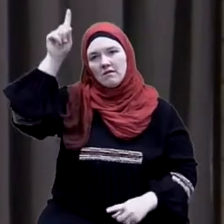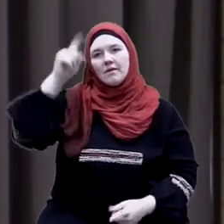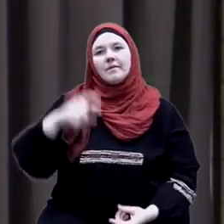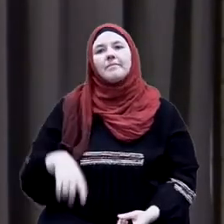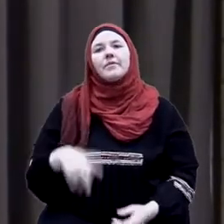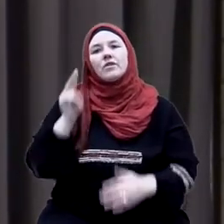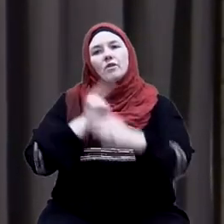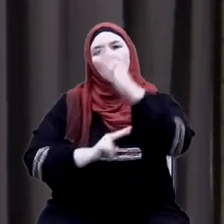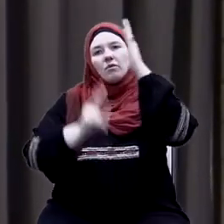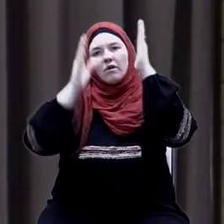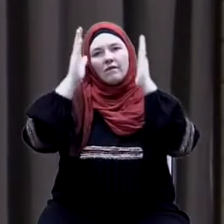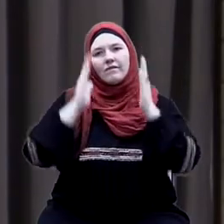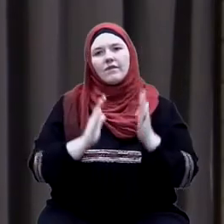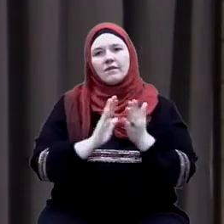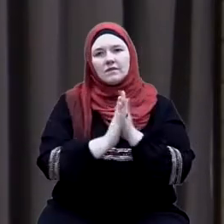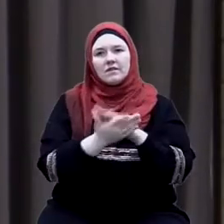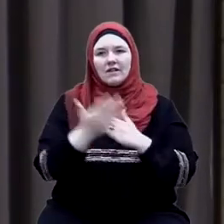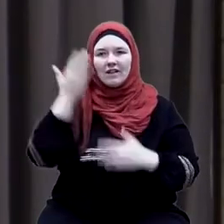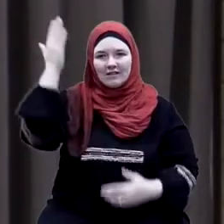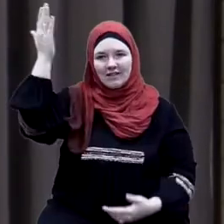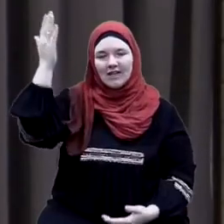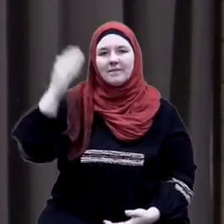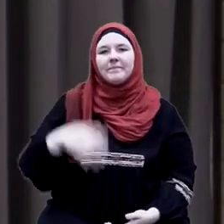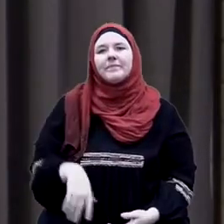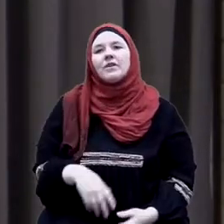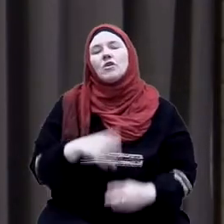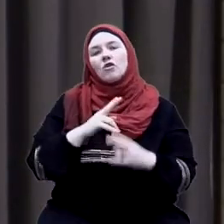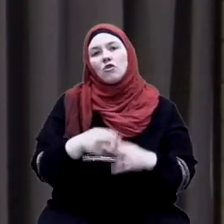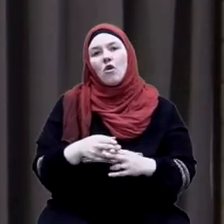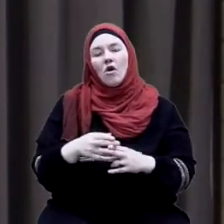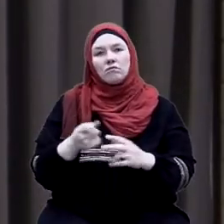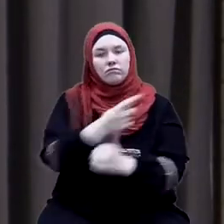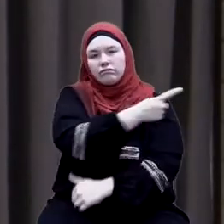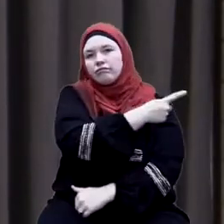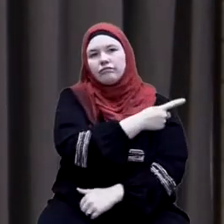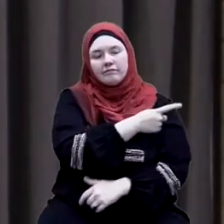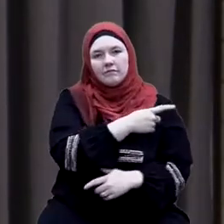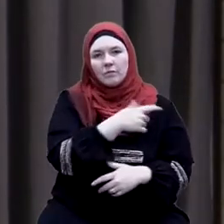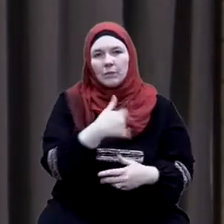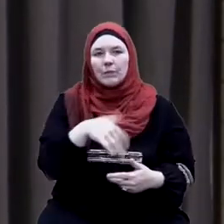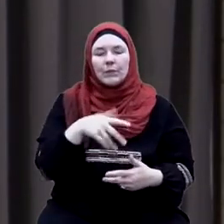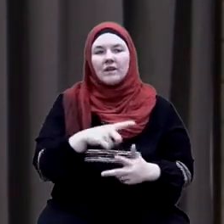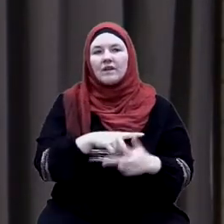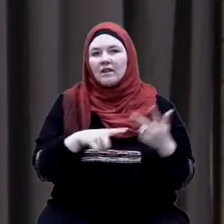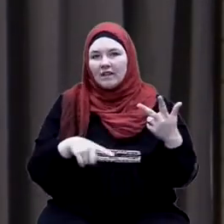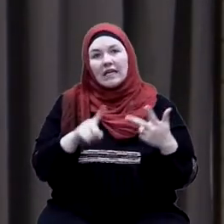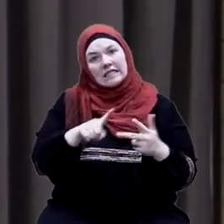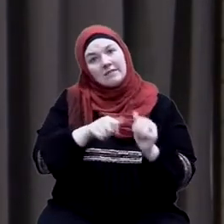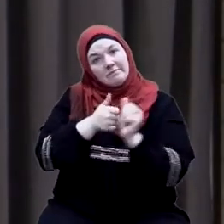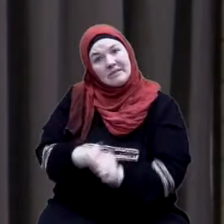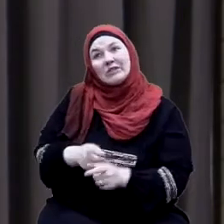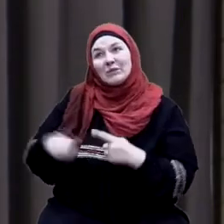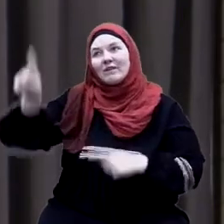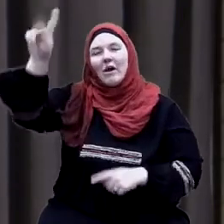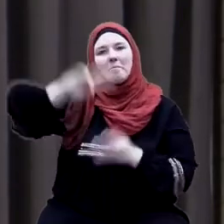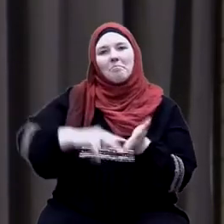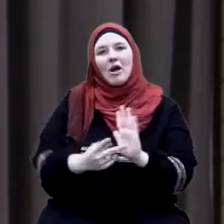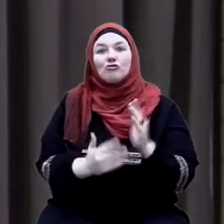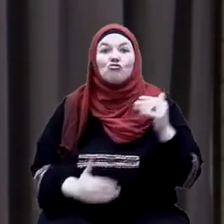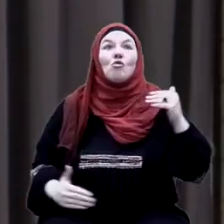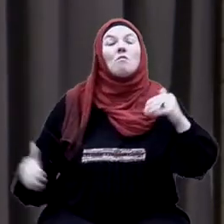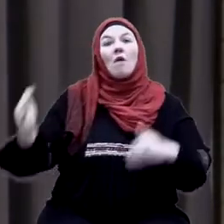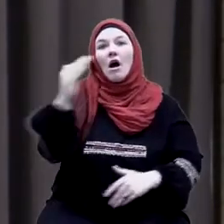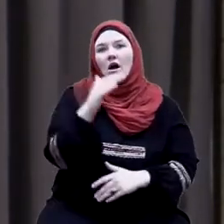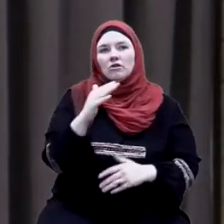And the Prophet ﷺ regarded this as extremism, even though it is obedience to Allah.